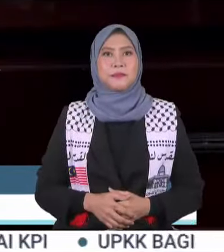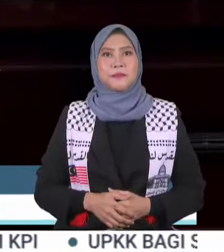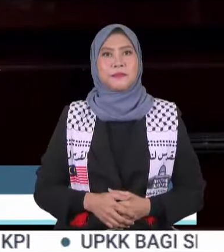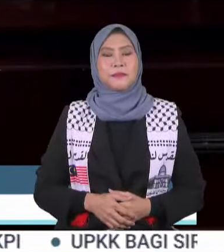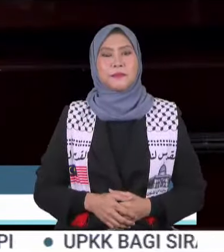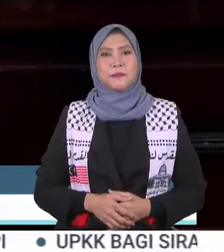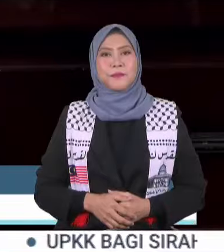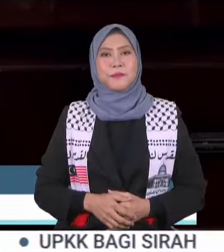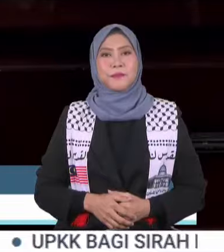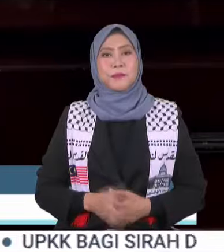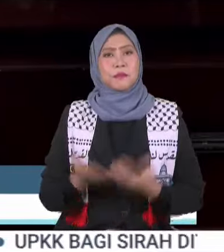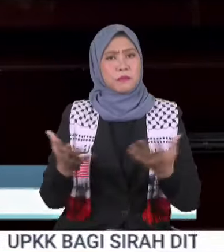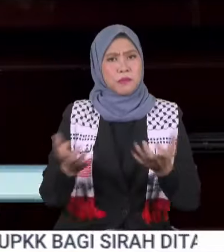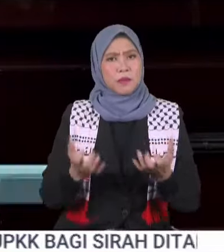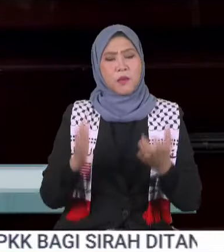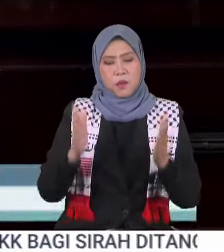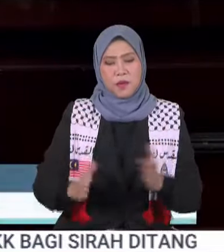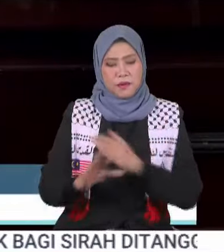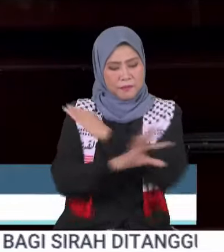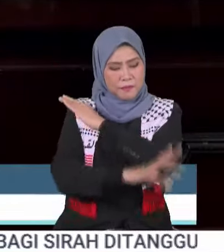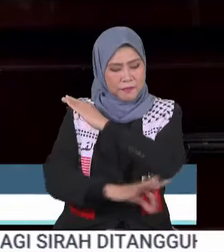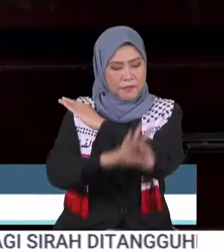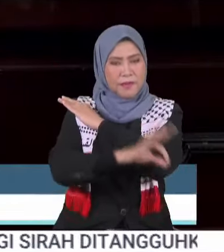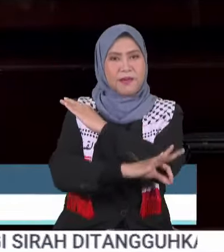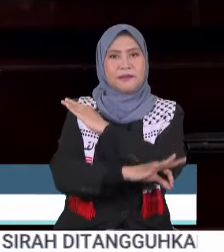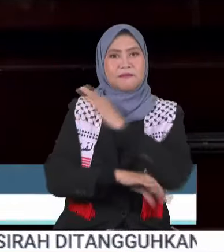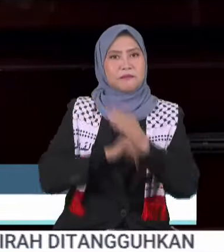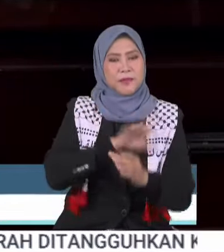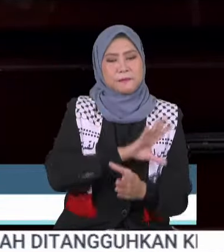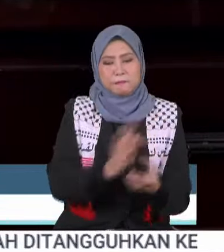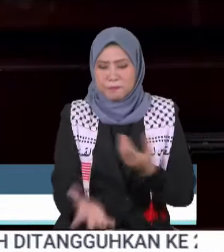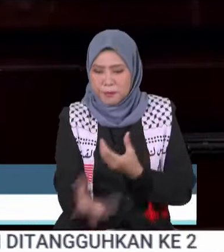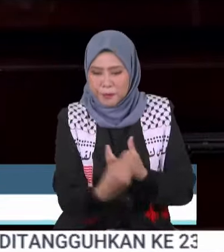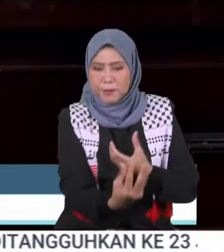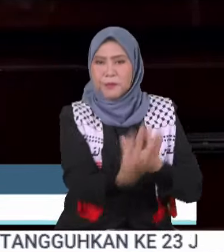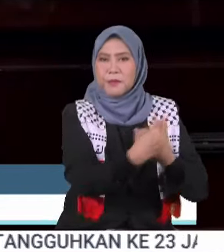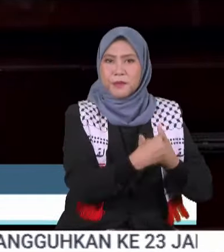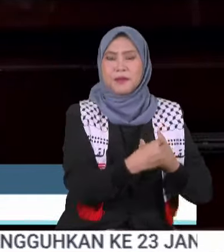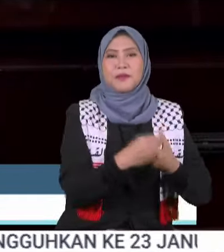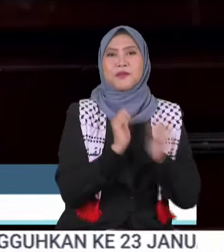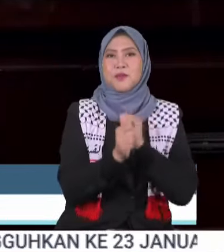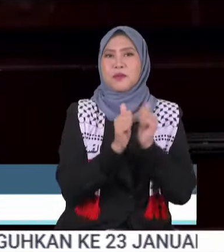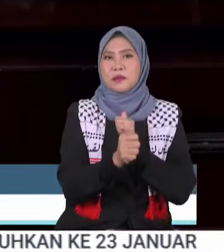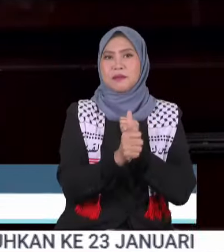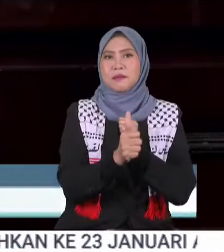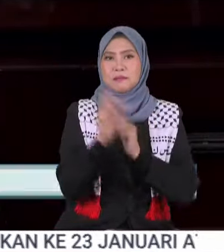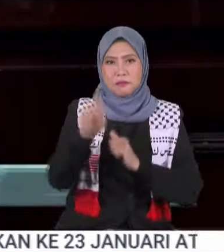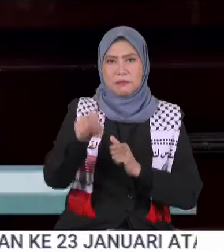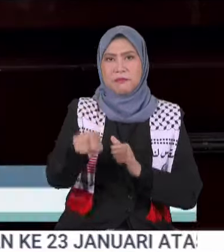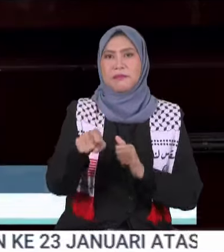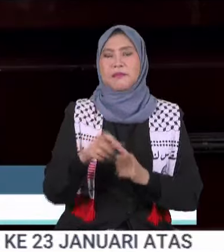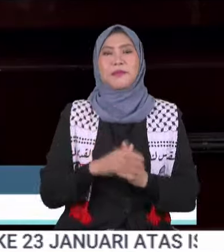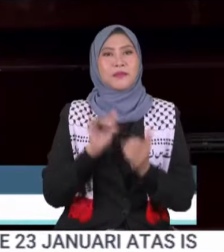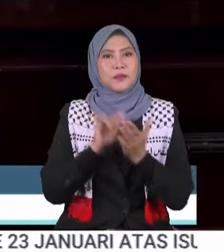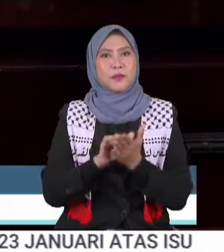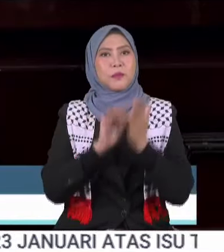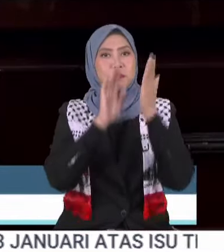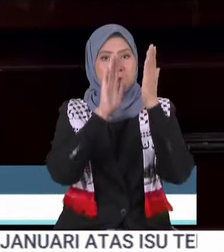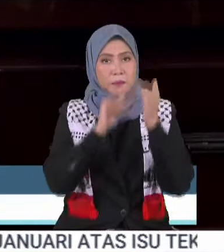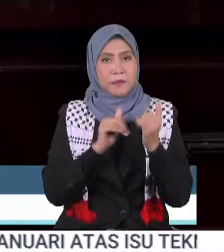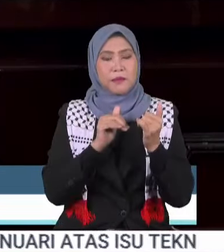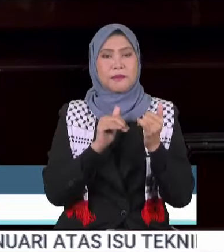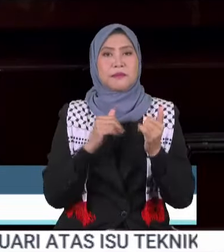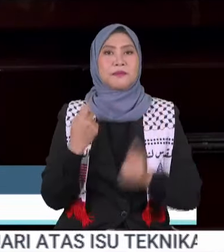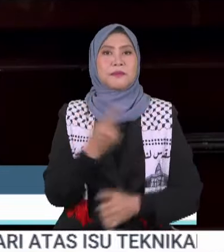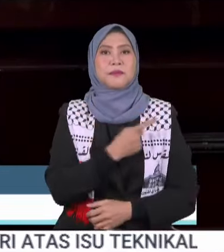tak kita nak orang Negeri Sembilan semua terlibat dengan sukan walaupun dalam satu bidang sukan jadi itu harapan kita